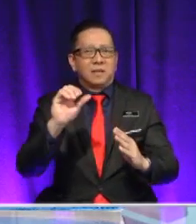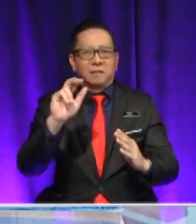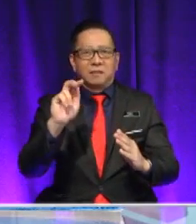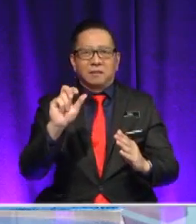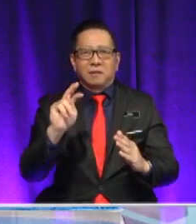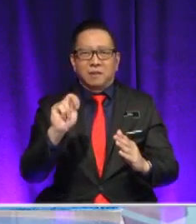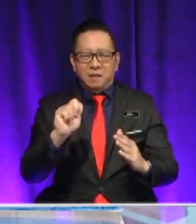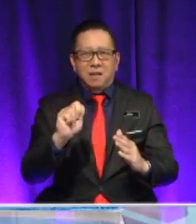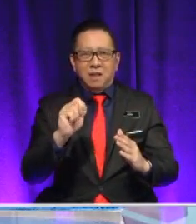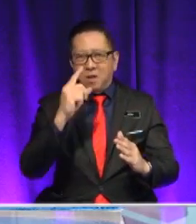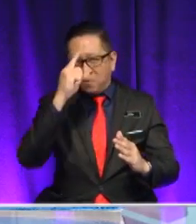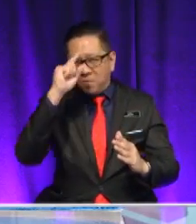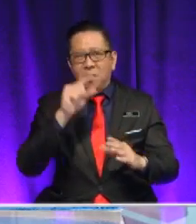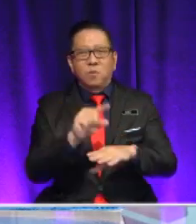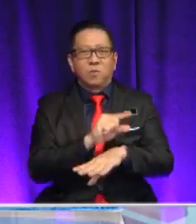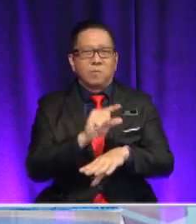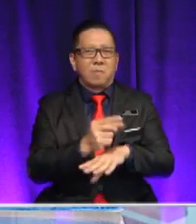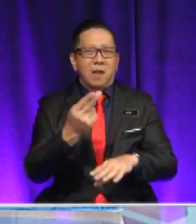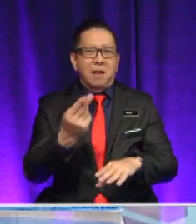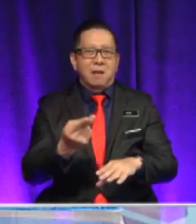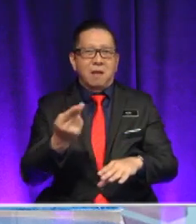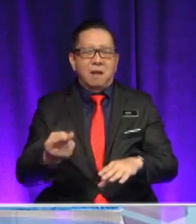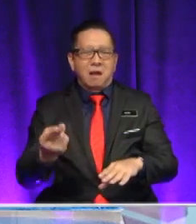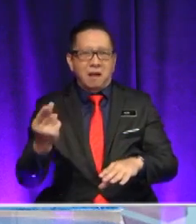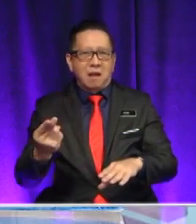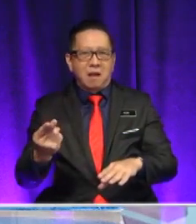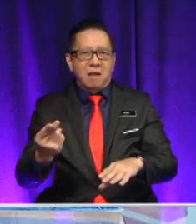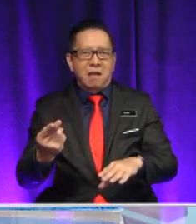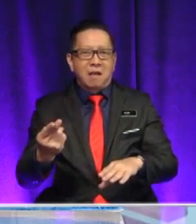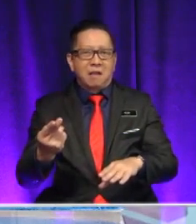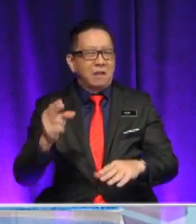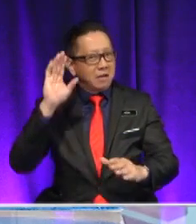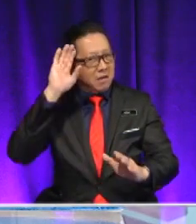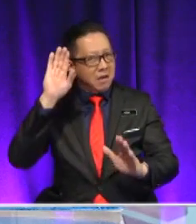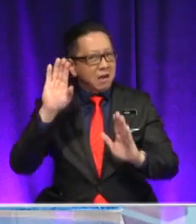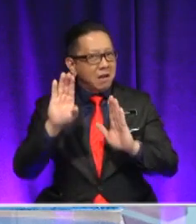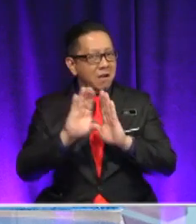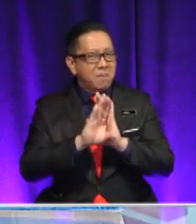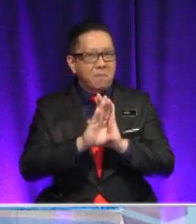bahan Taro pada sesuatu permukaan yaitu kita menggambar